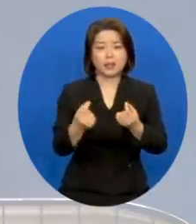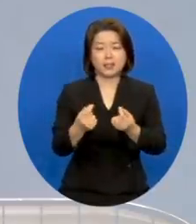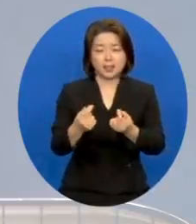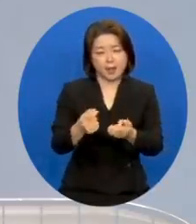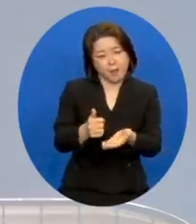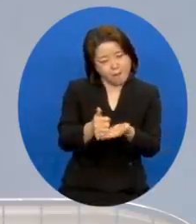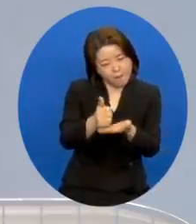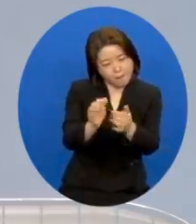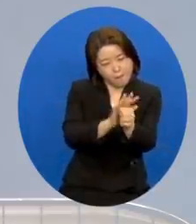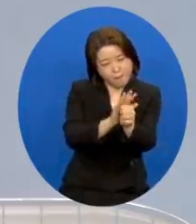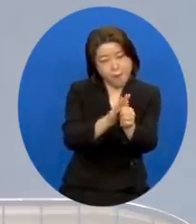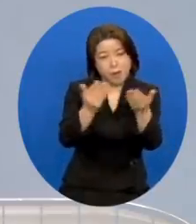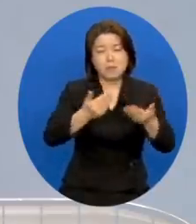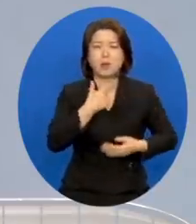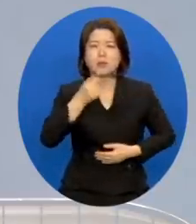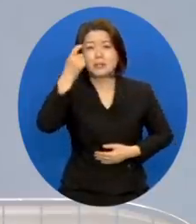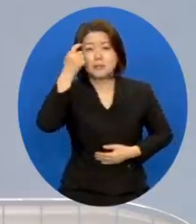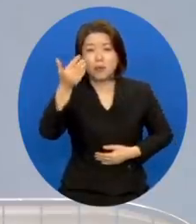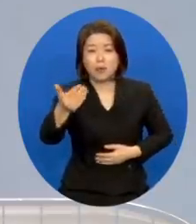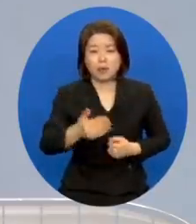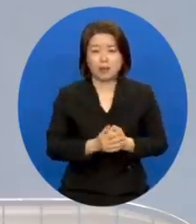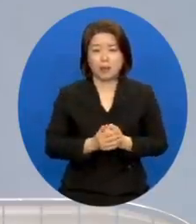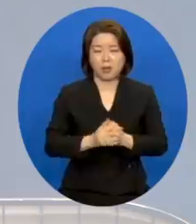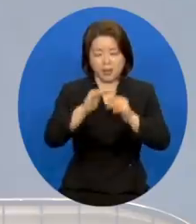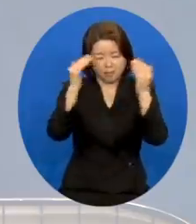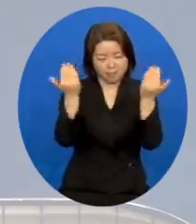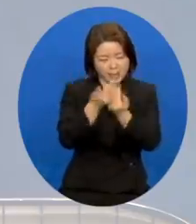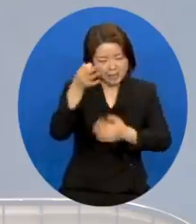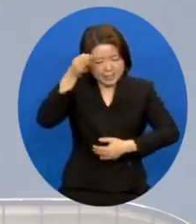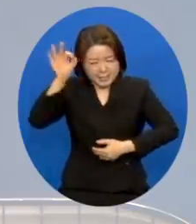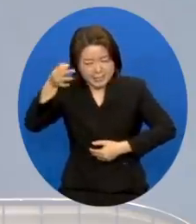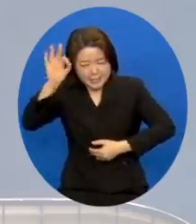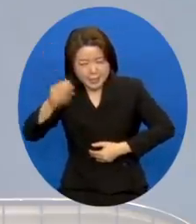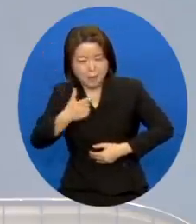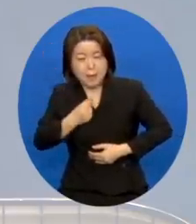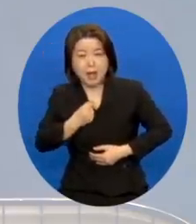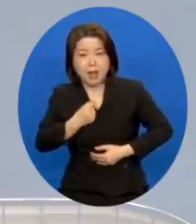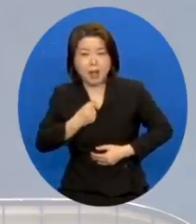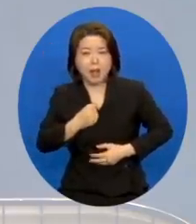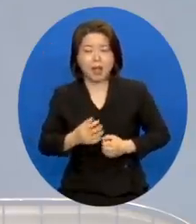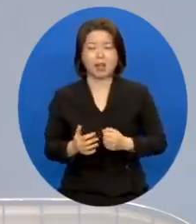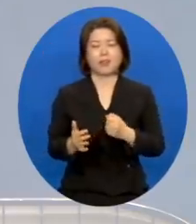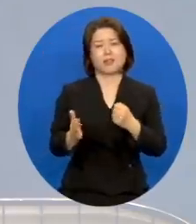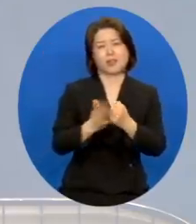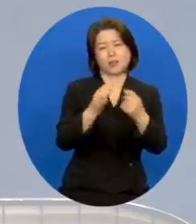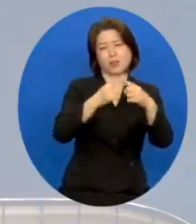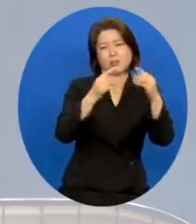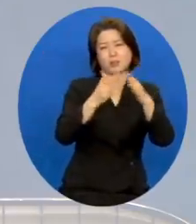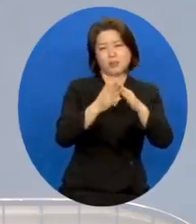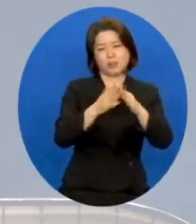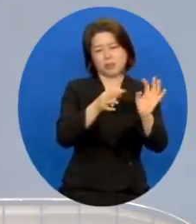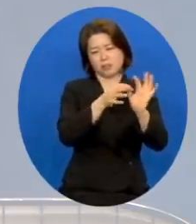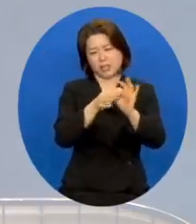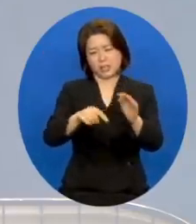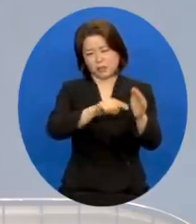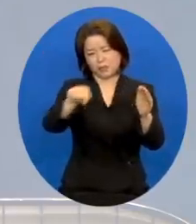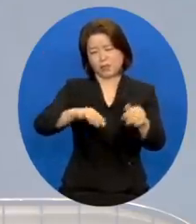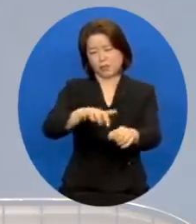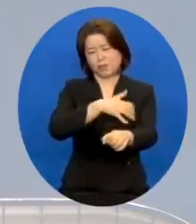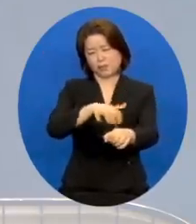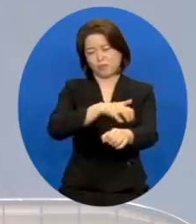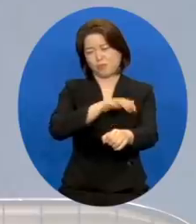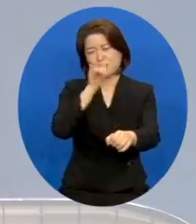받으려고 왜 그렇게 다 인정받으려고 그러니까 교회가 계속 불편한 거예요